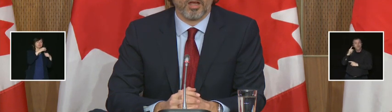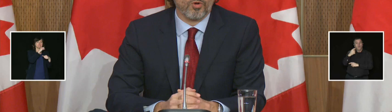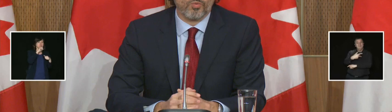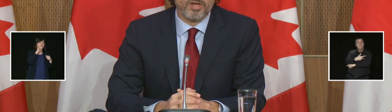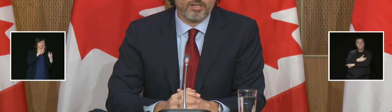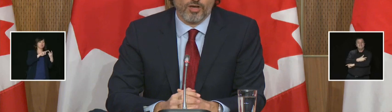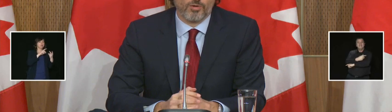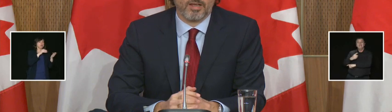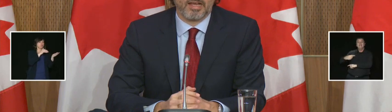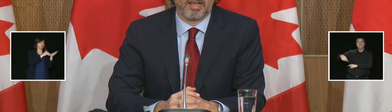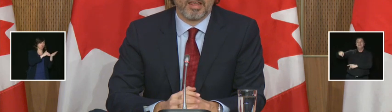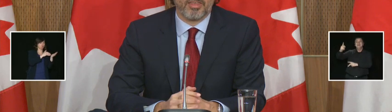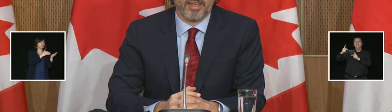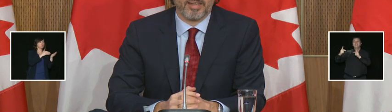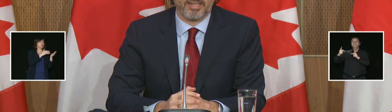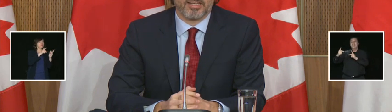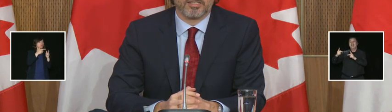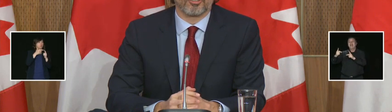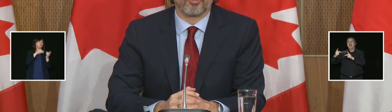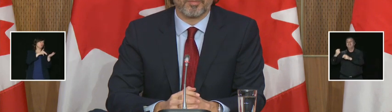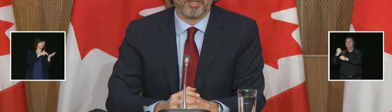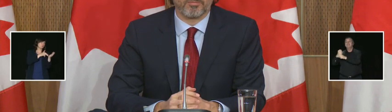oui non